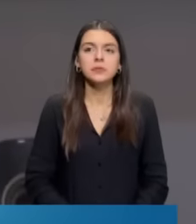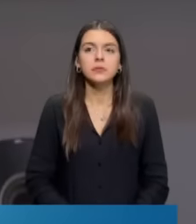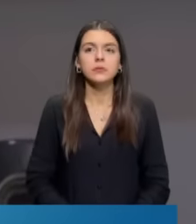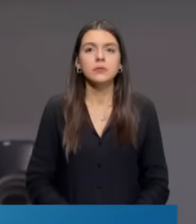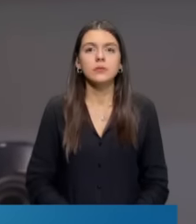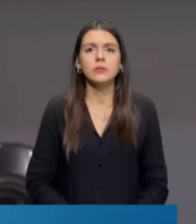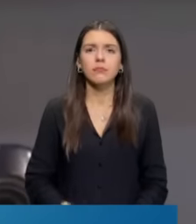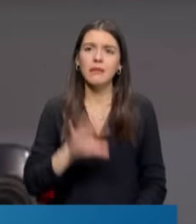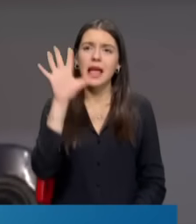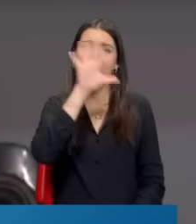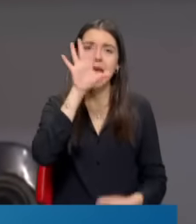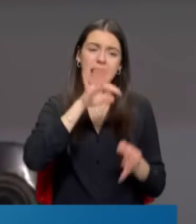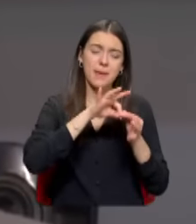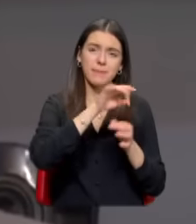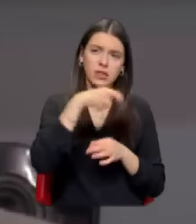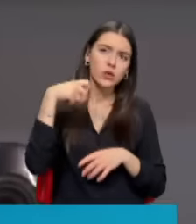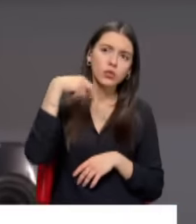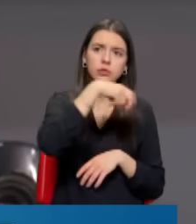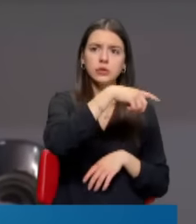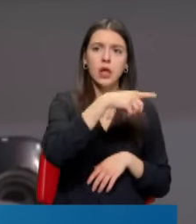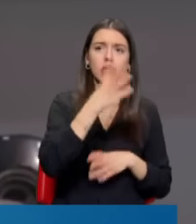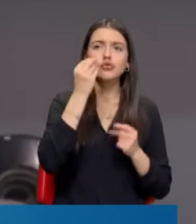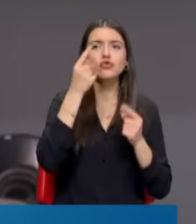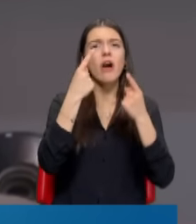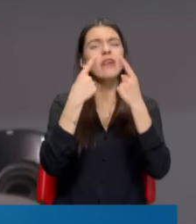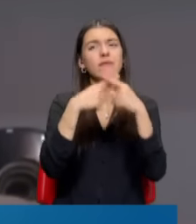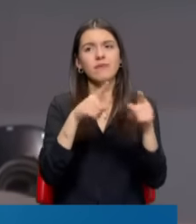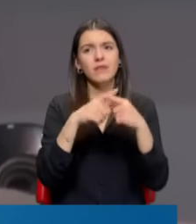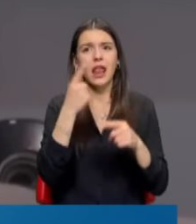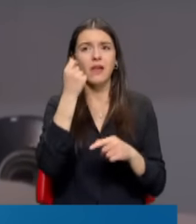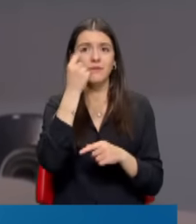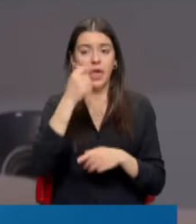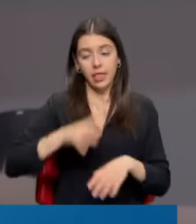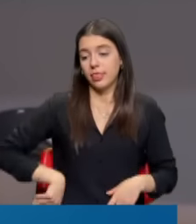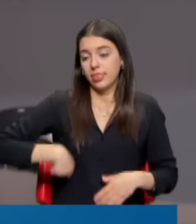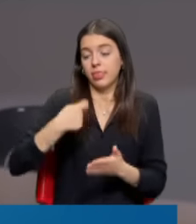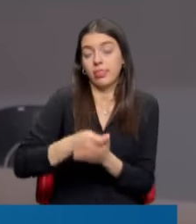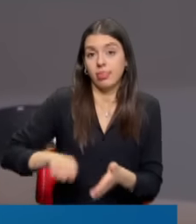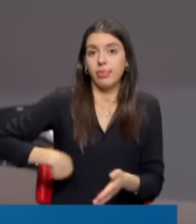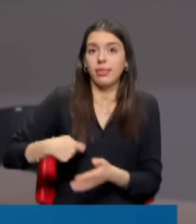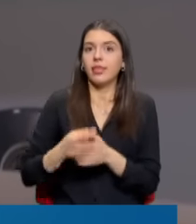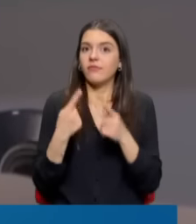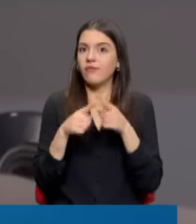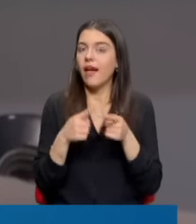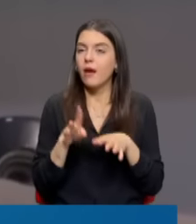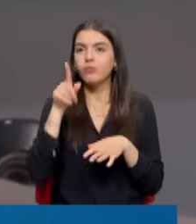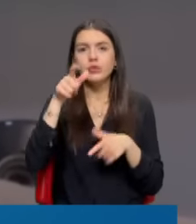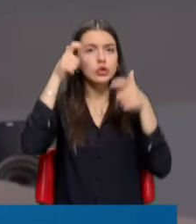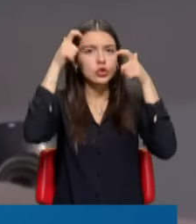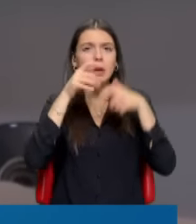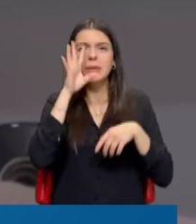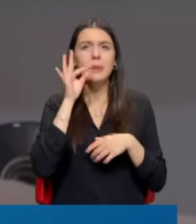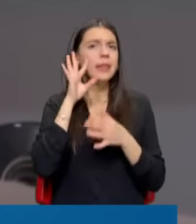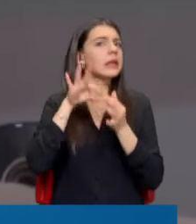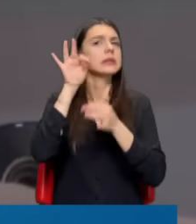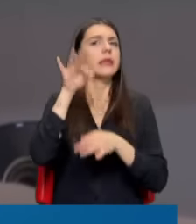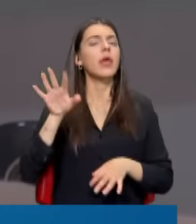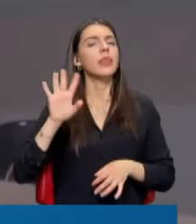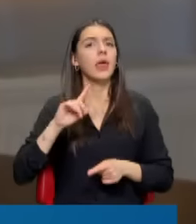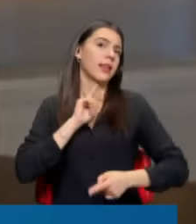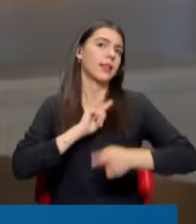Şu 50 metre mesafede yürüdüğünüz zaman çok farklı tutarlar cebinizden çıkıyor bir şey almaya kalksanız. Yani bunun sorunuz insanlar değil. Tabii